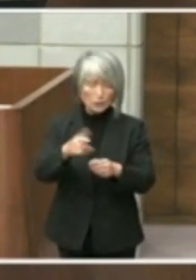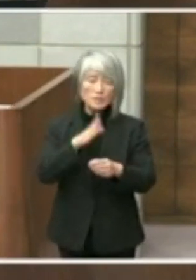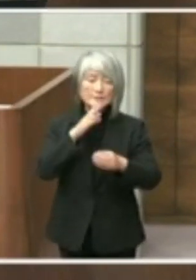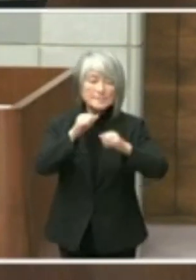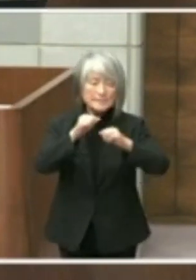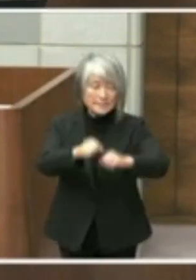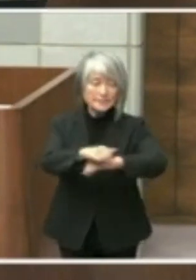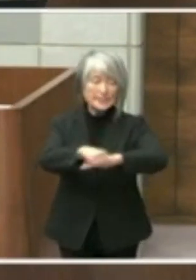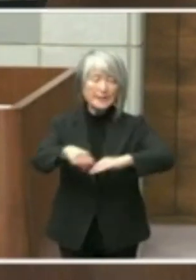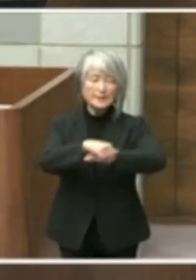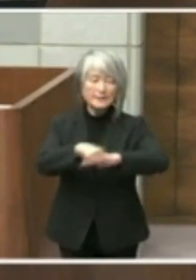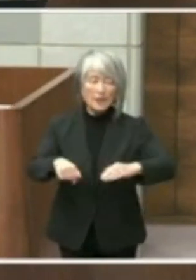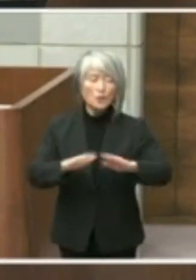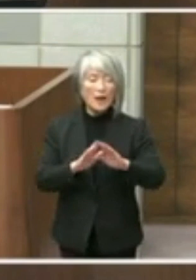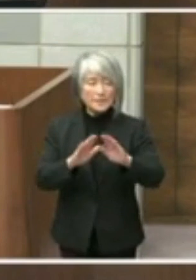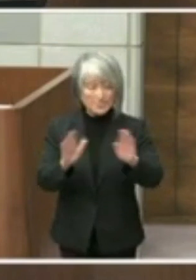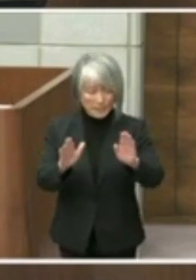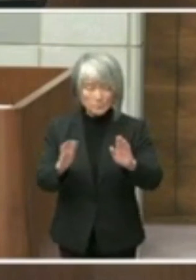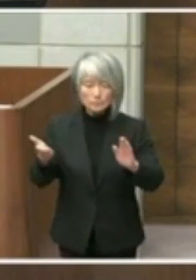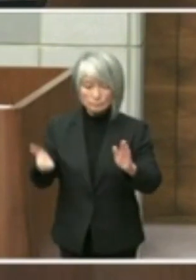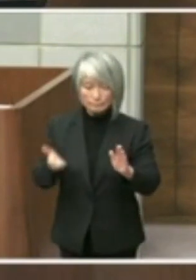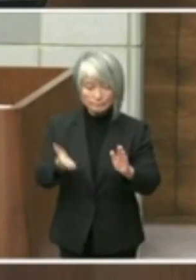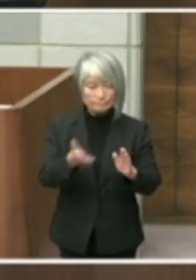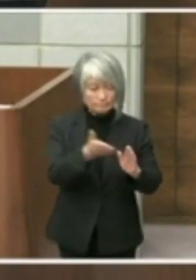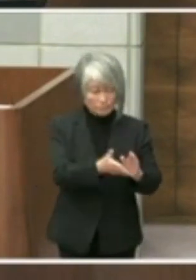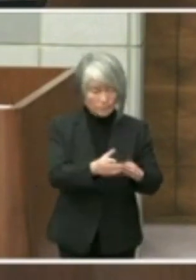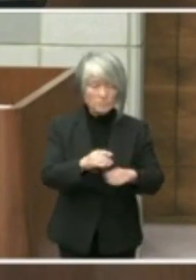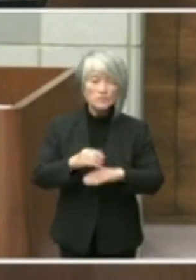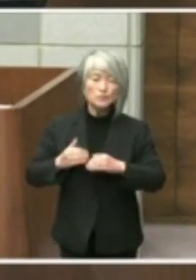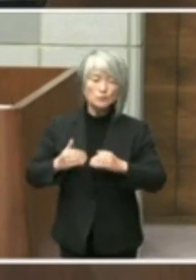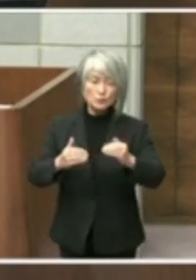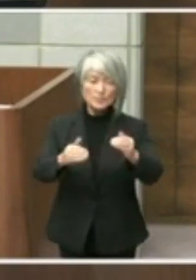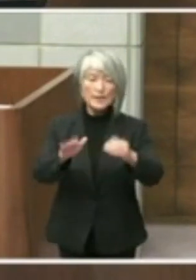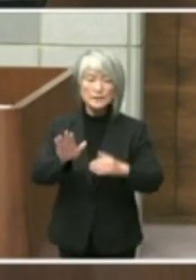行う予定で事務を進めております。